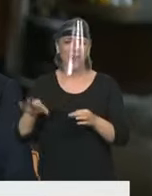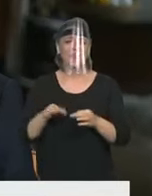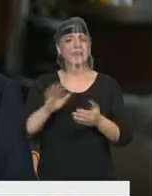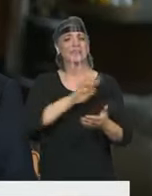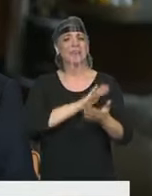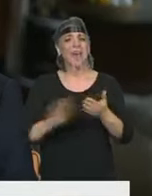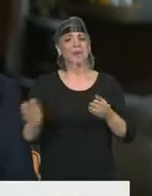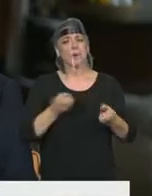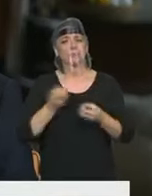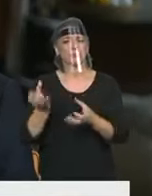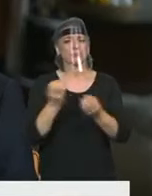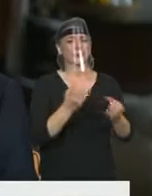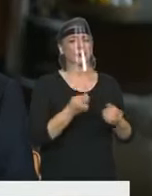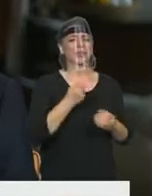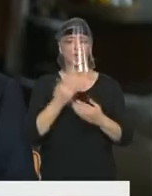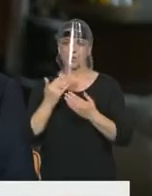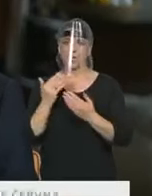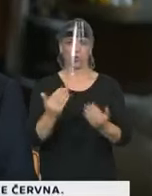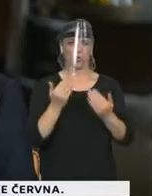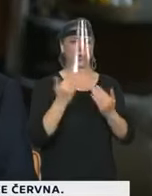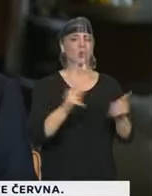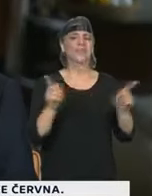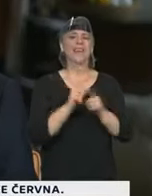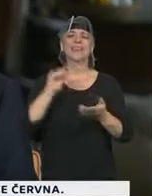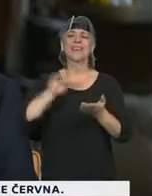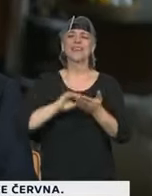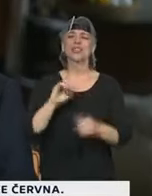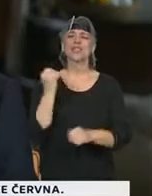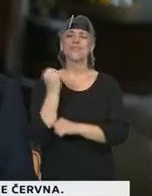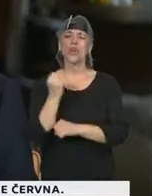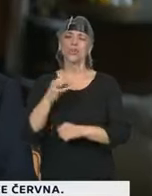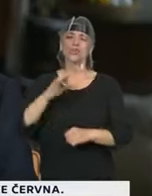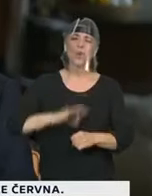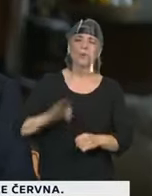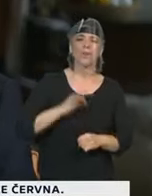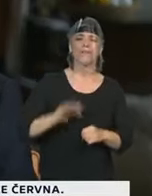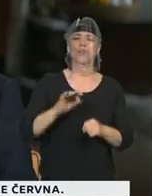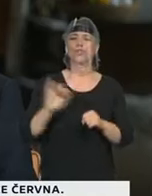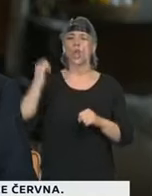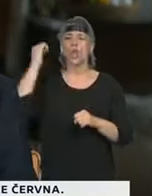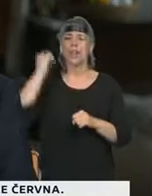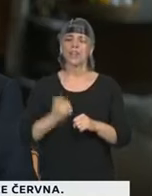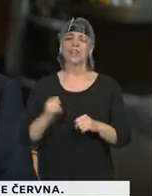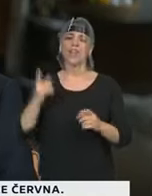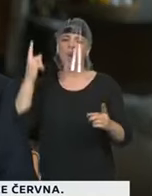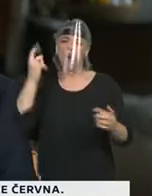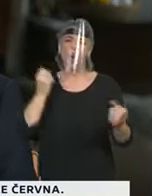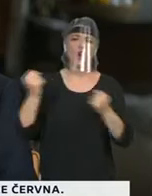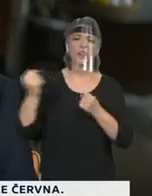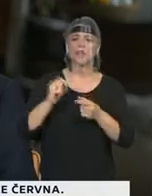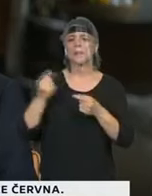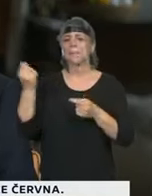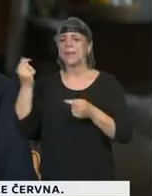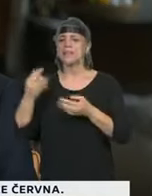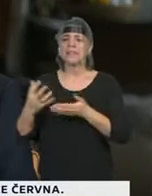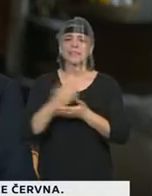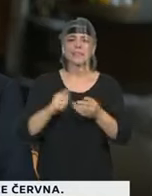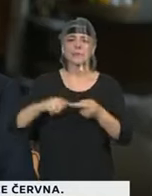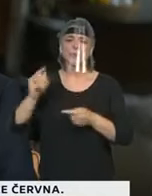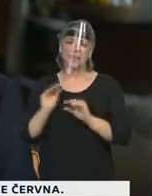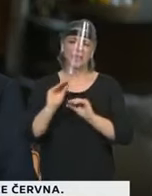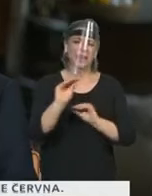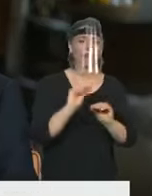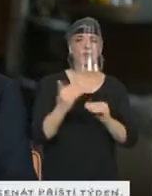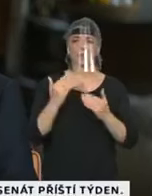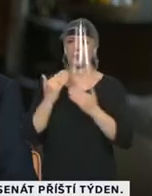zdarma rozdávají jídlo, všem nadačním fondům, dobrovolníkům a lidem, kteří organizují sbírky. Děkujeme